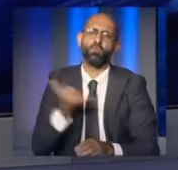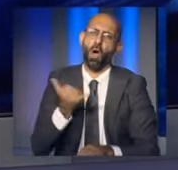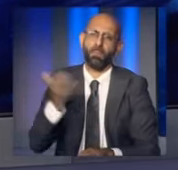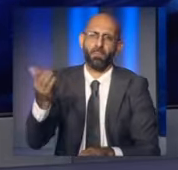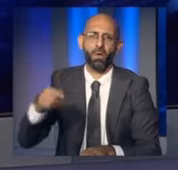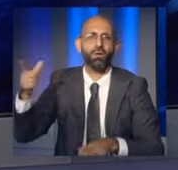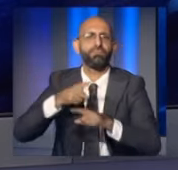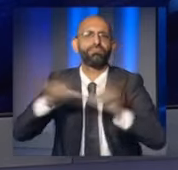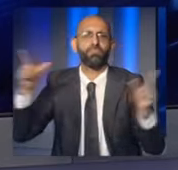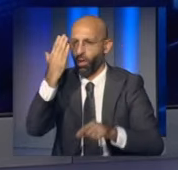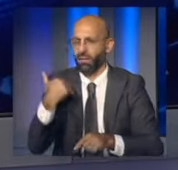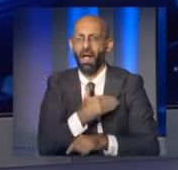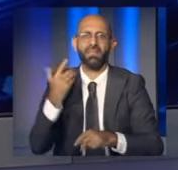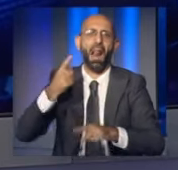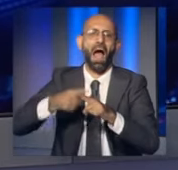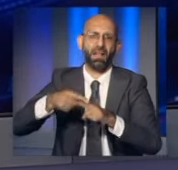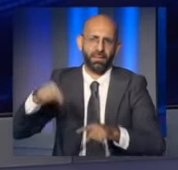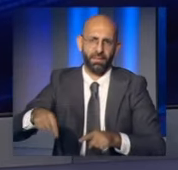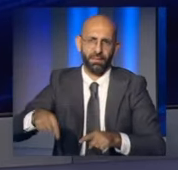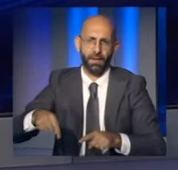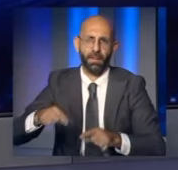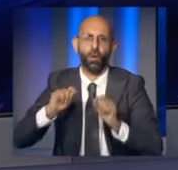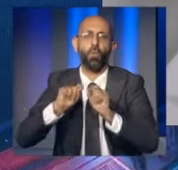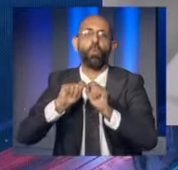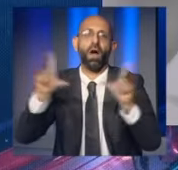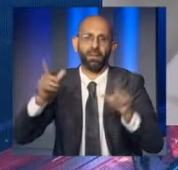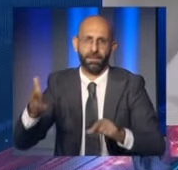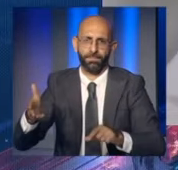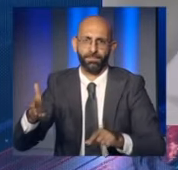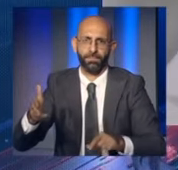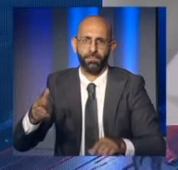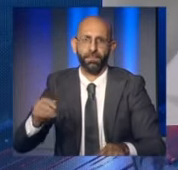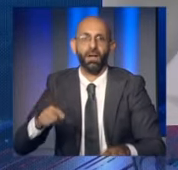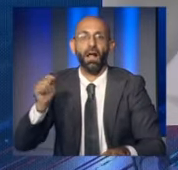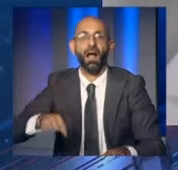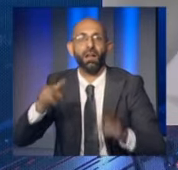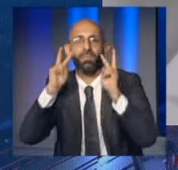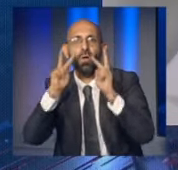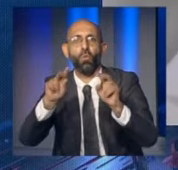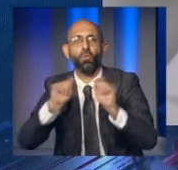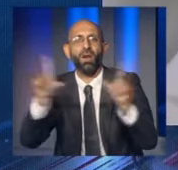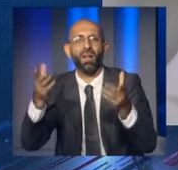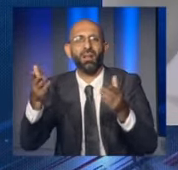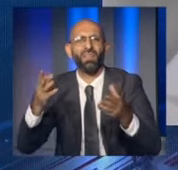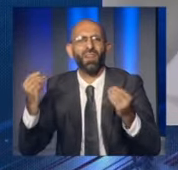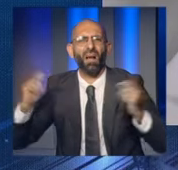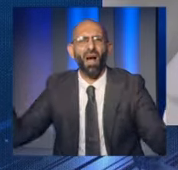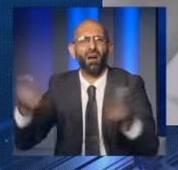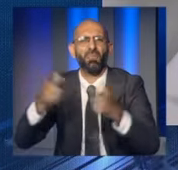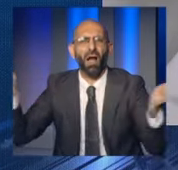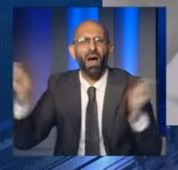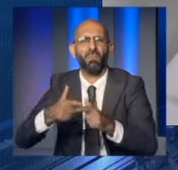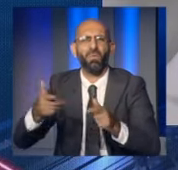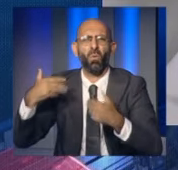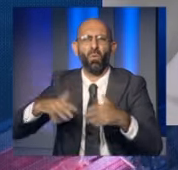الإنسان وحريته وكرامته وحقوقه، وأشار في عظته خلال قداس الأحد: عصرنا يشهد خطاباً